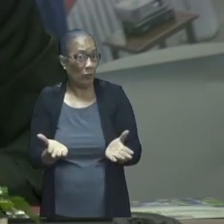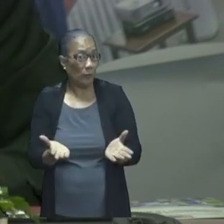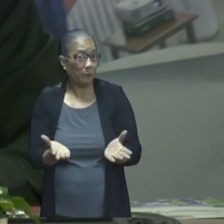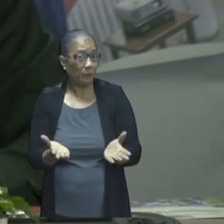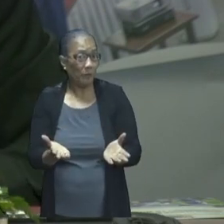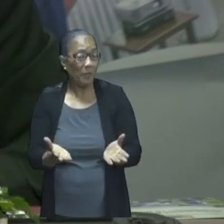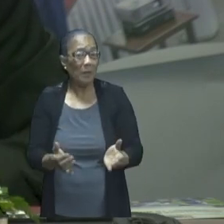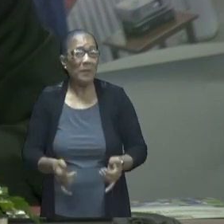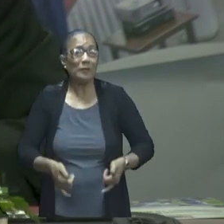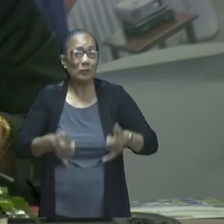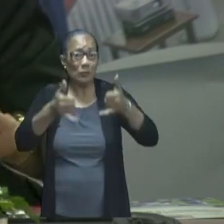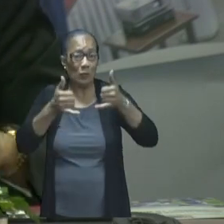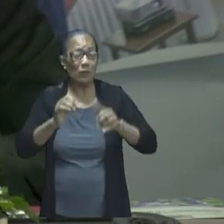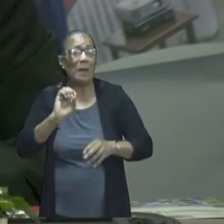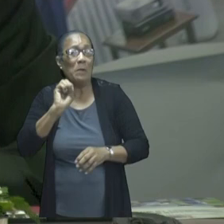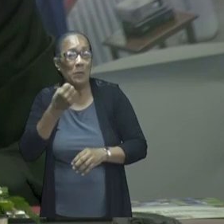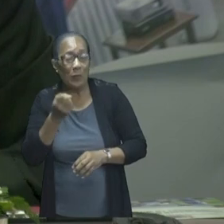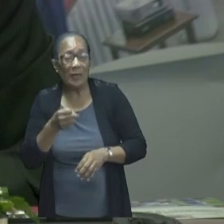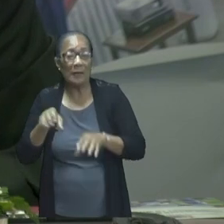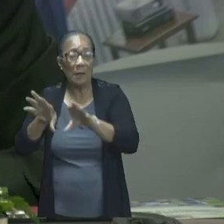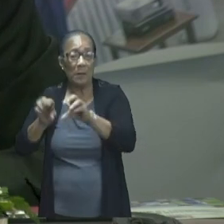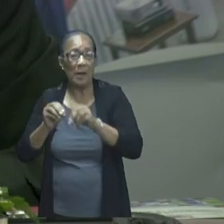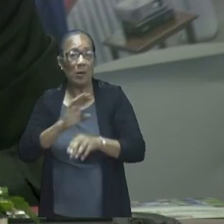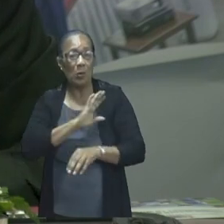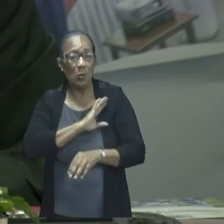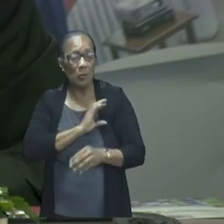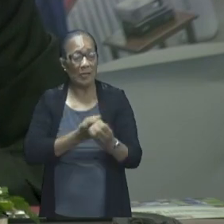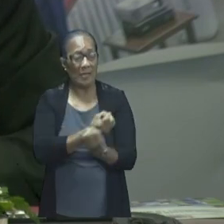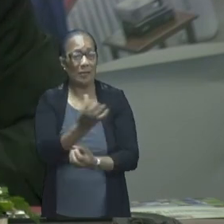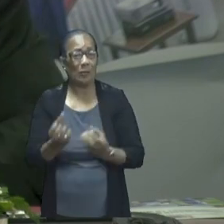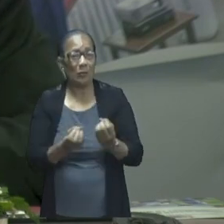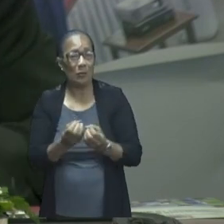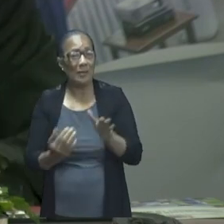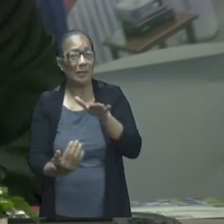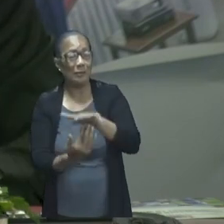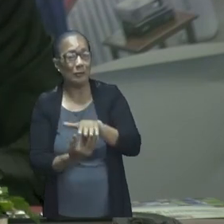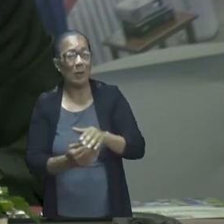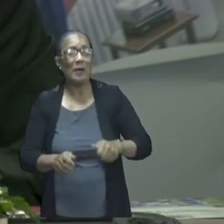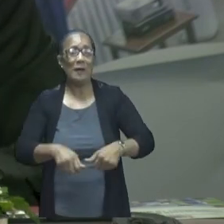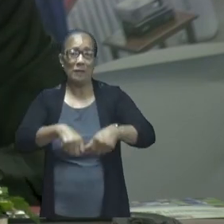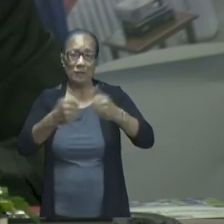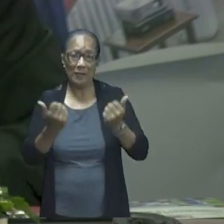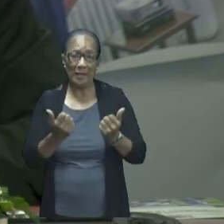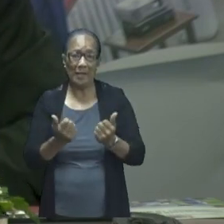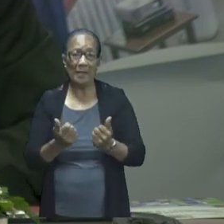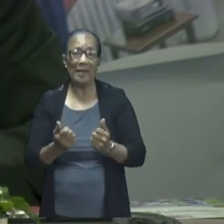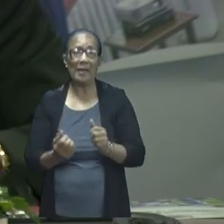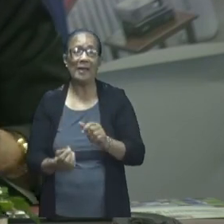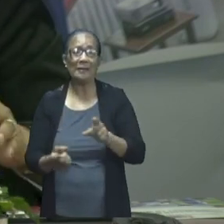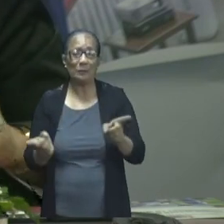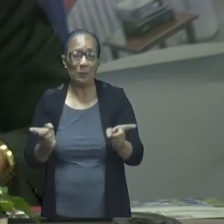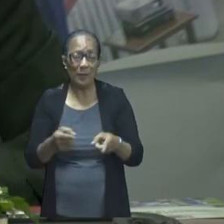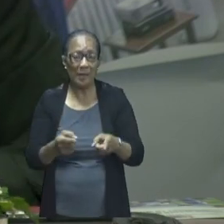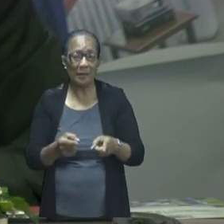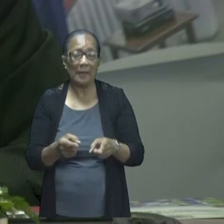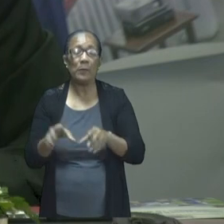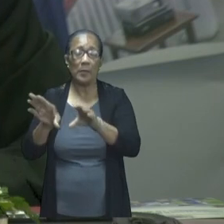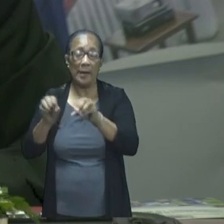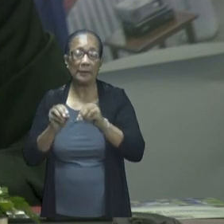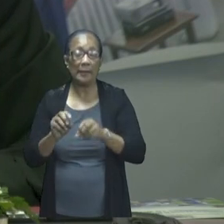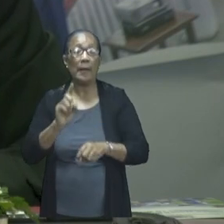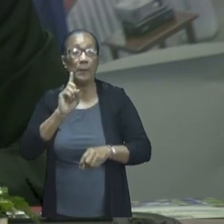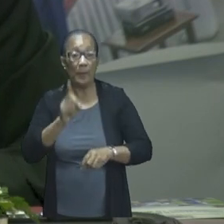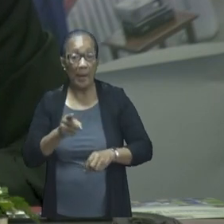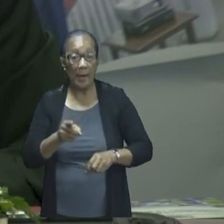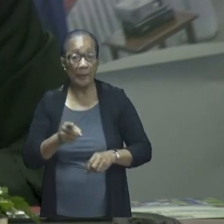maatregelen mocha stilstand van de economie vrijheidsbeperkende maatregelen ook daar zien we dat met inzet van